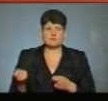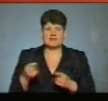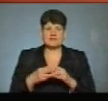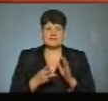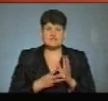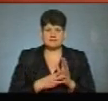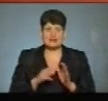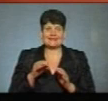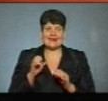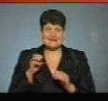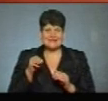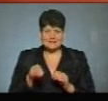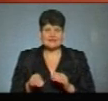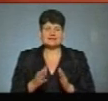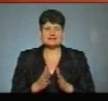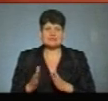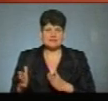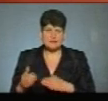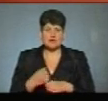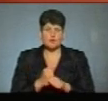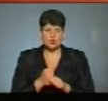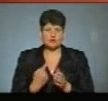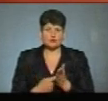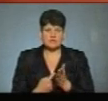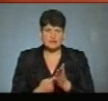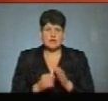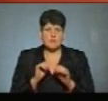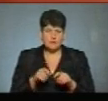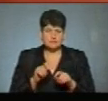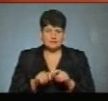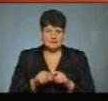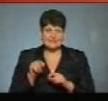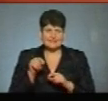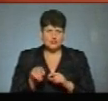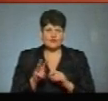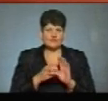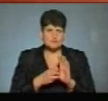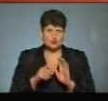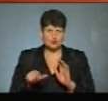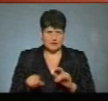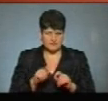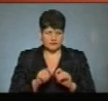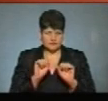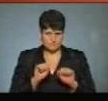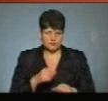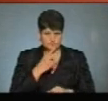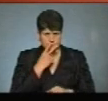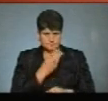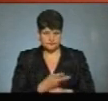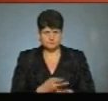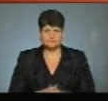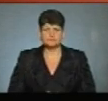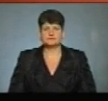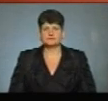на Тернопільщину провезли 18 тест-систем для лабораторного підтвердження коронавірусу. За допомогою цих тестів можна обстежити 1800 осіб. Давайте